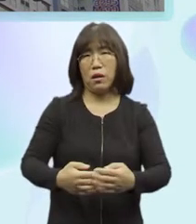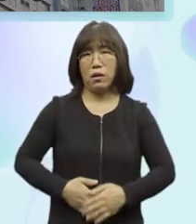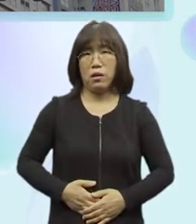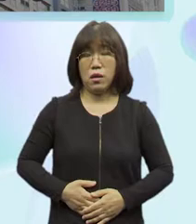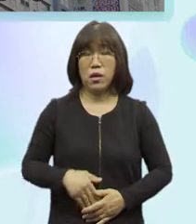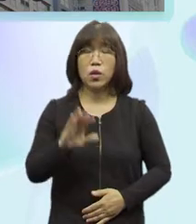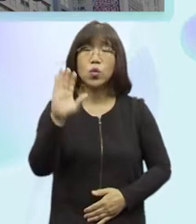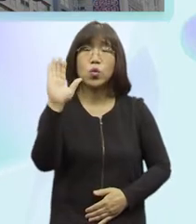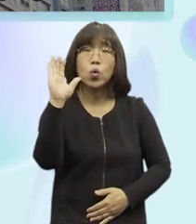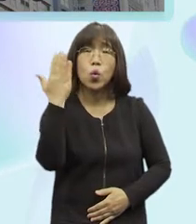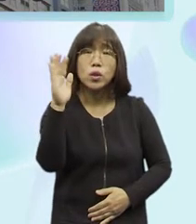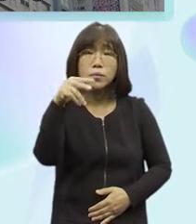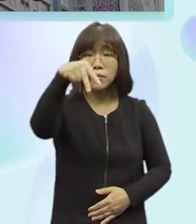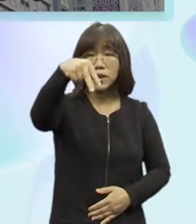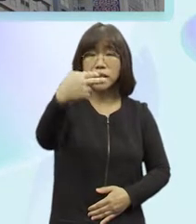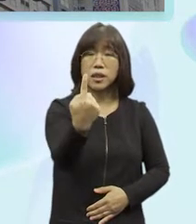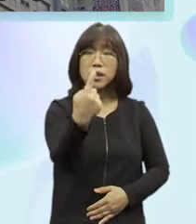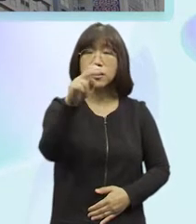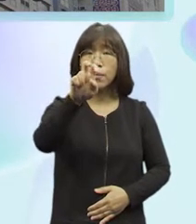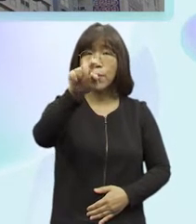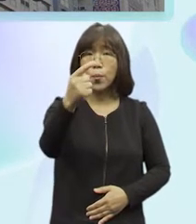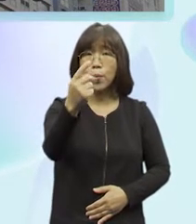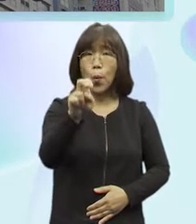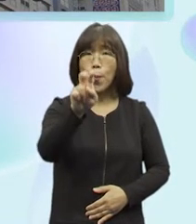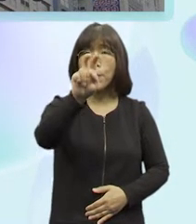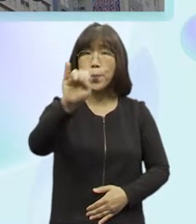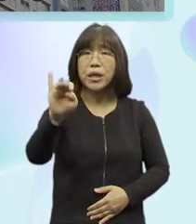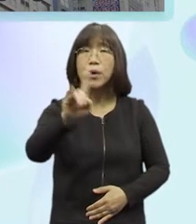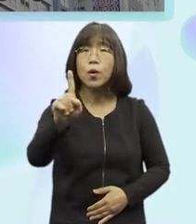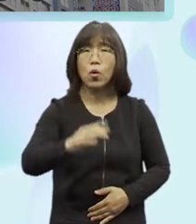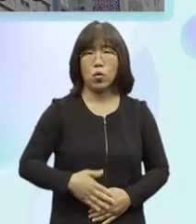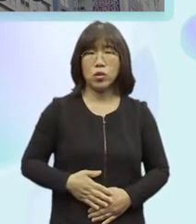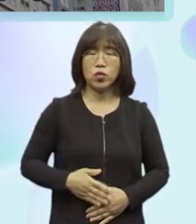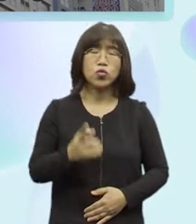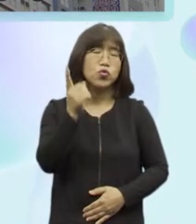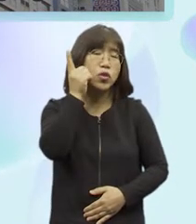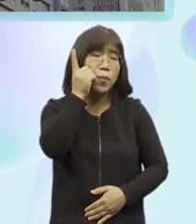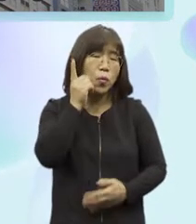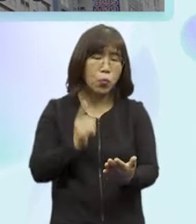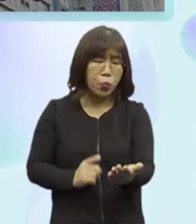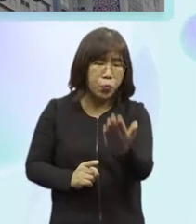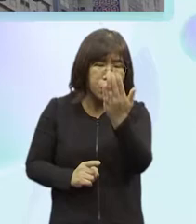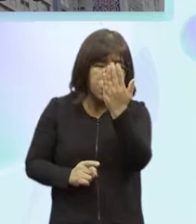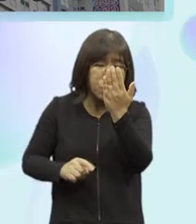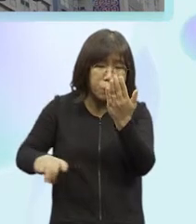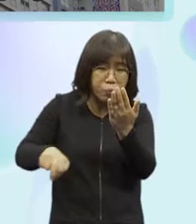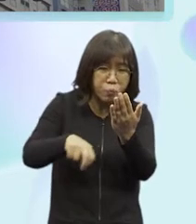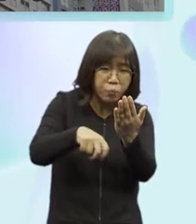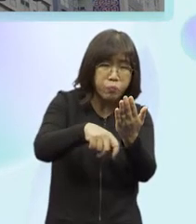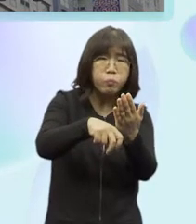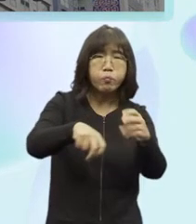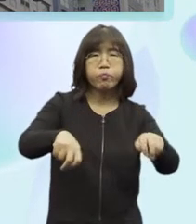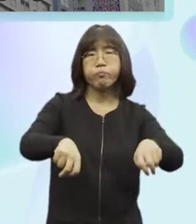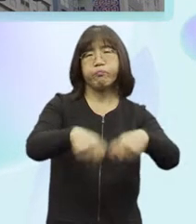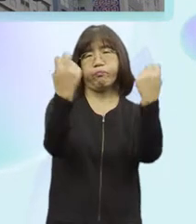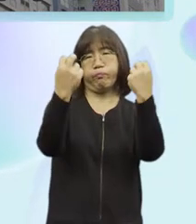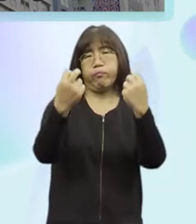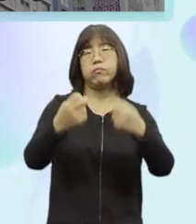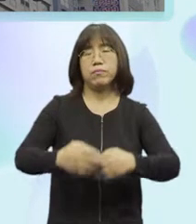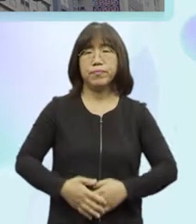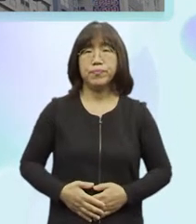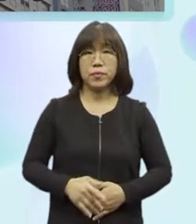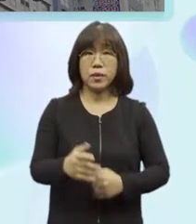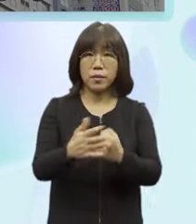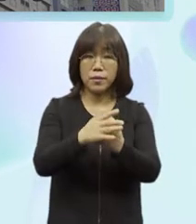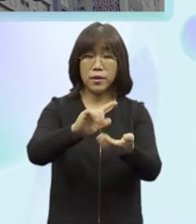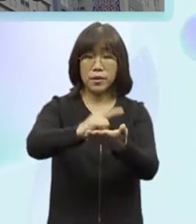걷는 이른바 스몬비족이 늘면서 교통사고에 대한 우려가 커지고 있는데요. 강서구가 보행자와 운전자